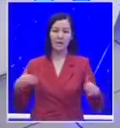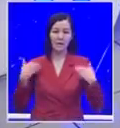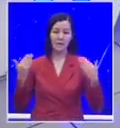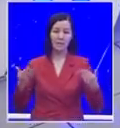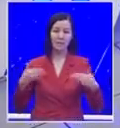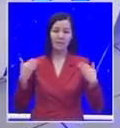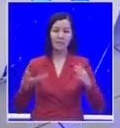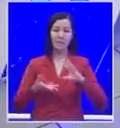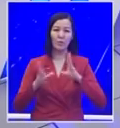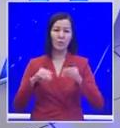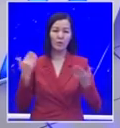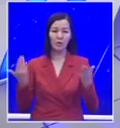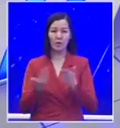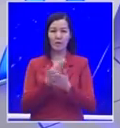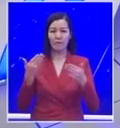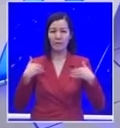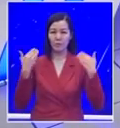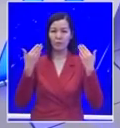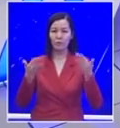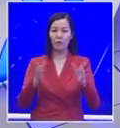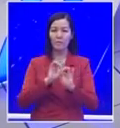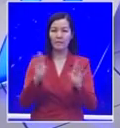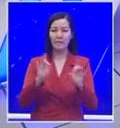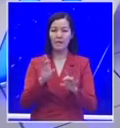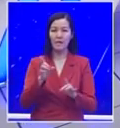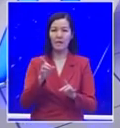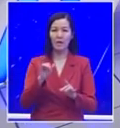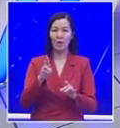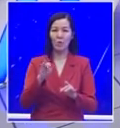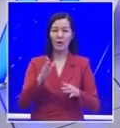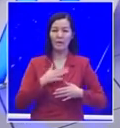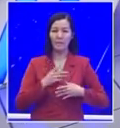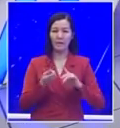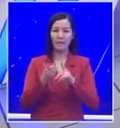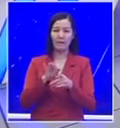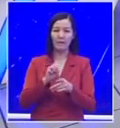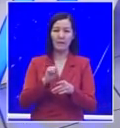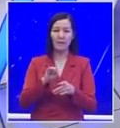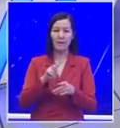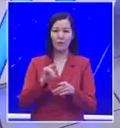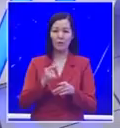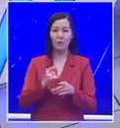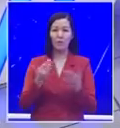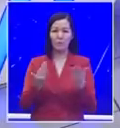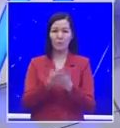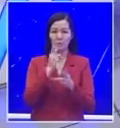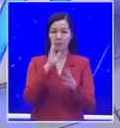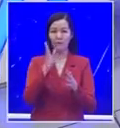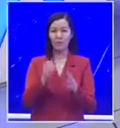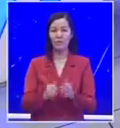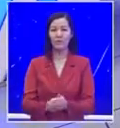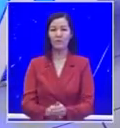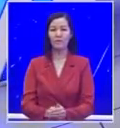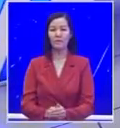Армысыздар, аймақтың басты арнасында қорытынды жаңалықтар. Студияда ақпараттар легімен Гауһар Мұса, сурд аудармада Айгүл Жұмашқызы. Қымбатты көрермен,